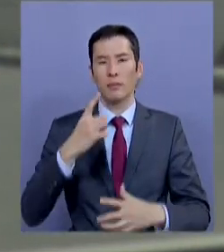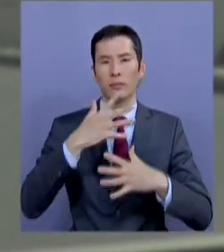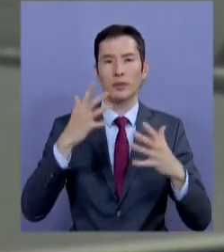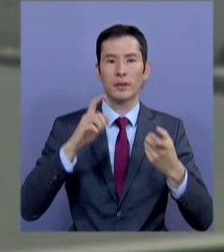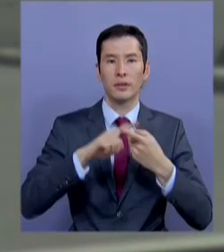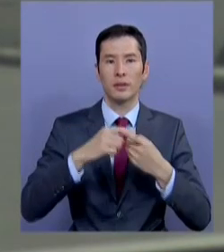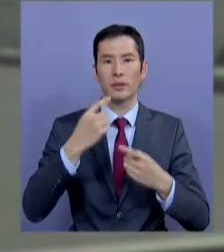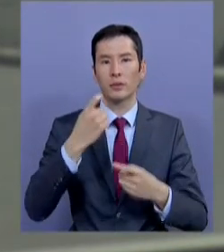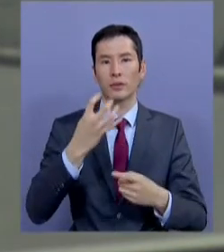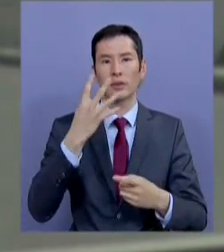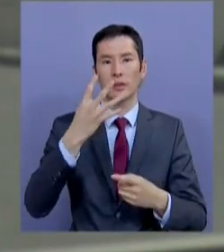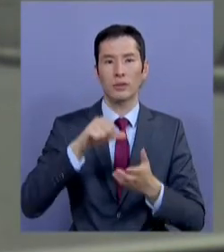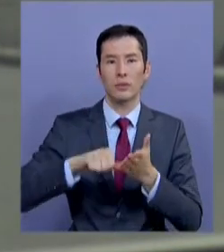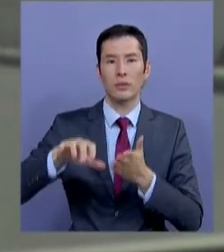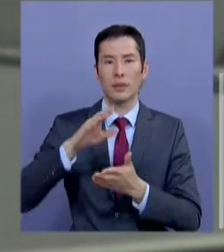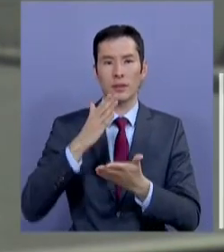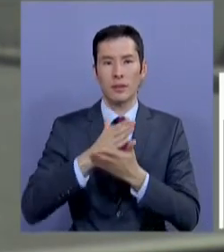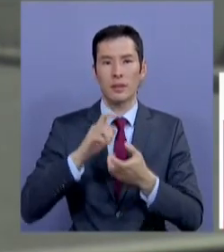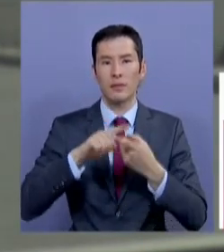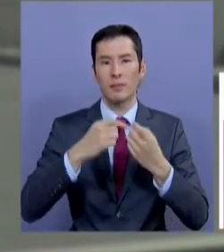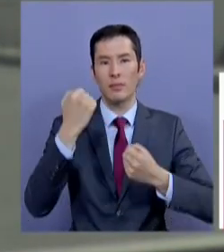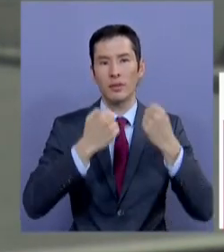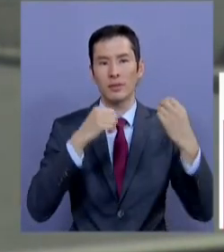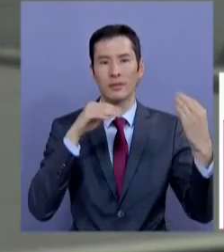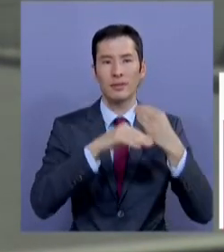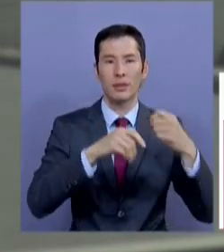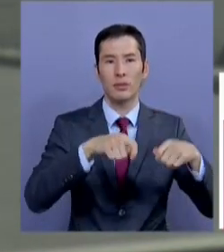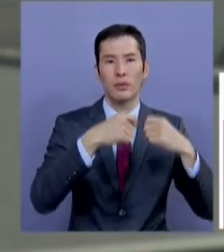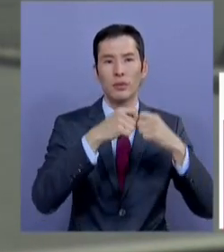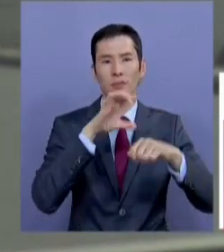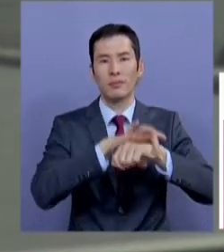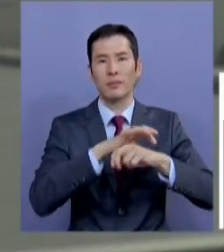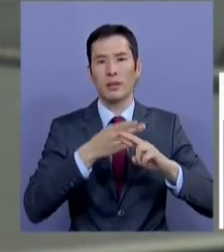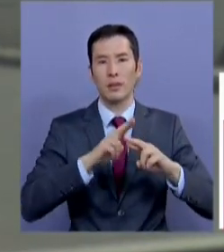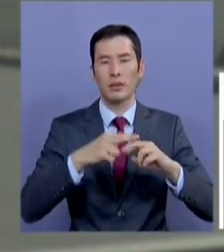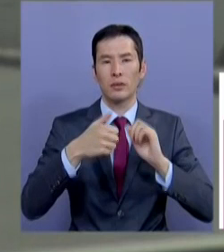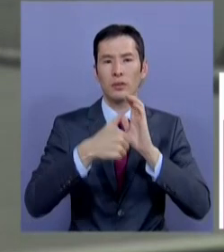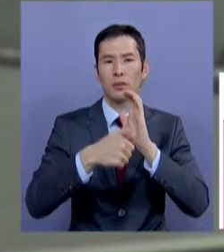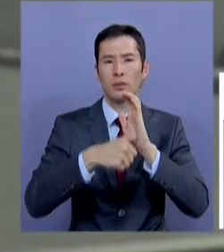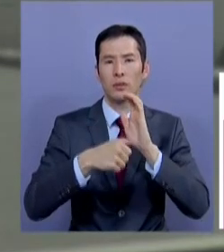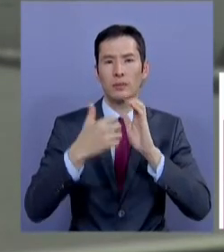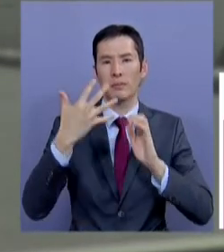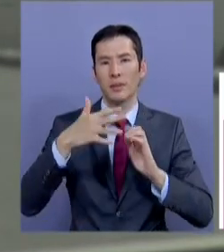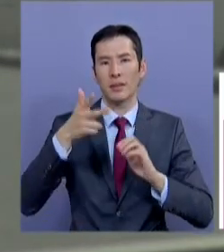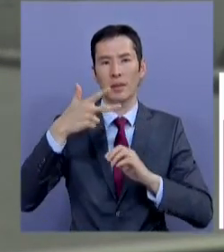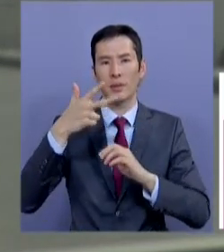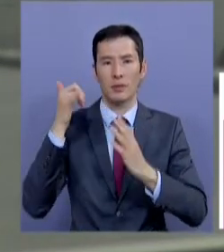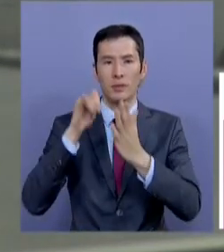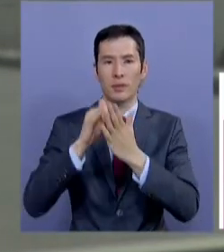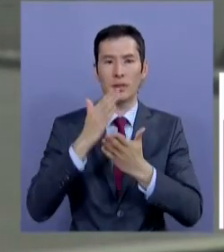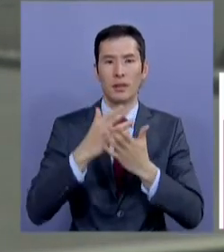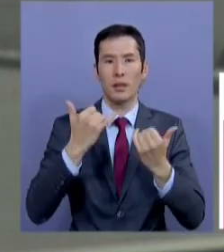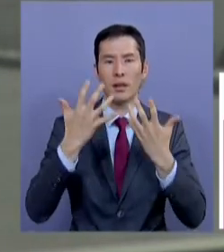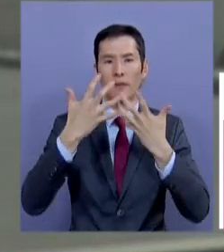қадағалайтын 104 бекет бар. Негізі автожолдар мен көше қиылыстарына 650 камера орнатылған. Олар жол ережесін тіркесе, қазір автоматты